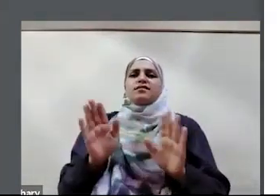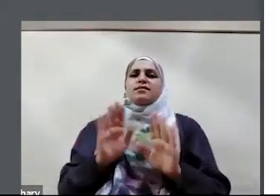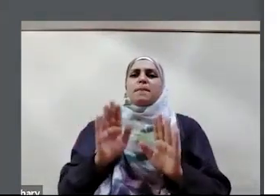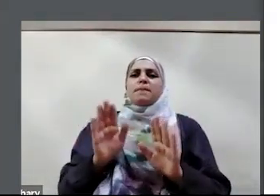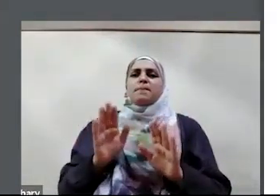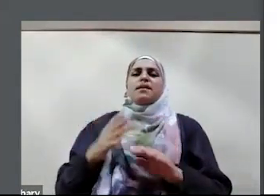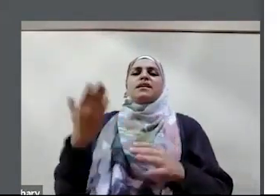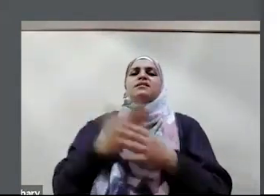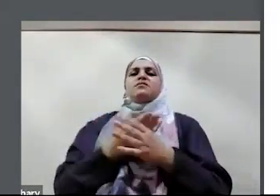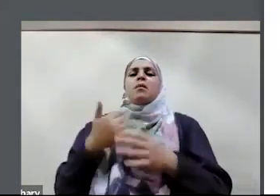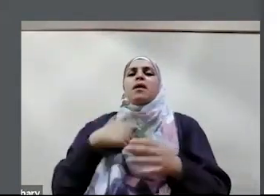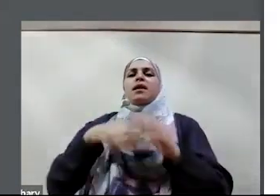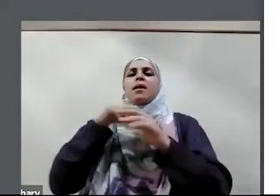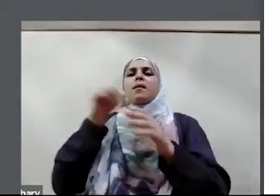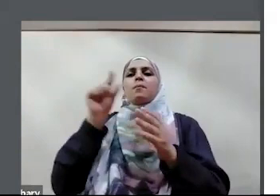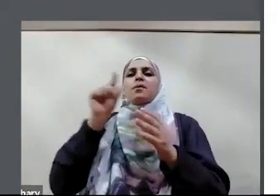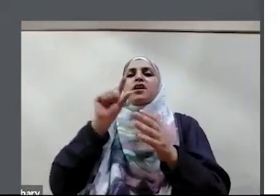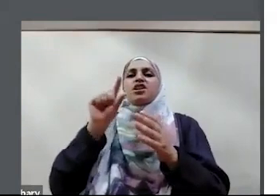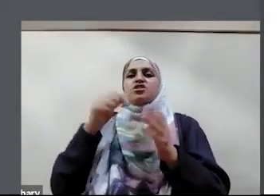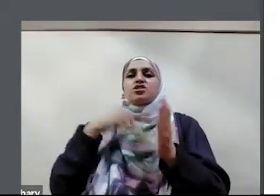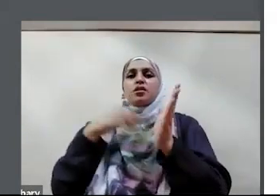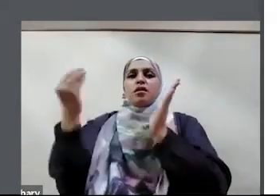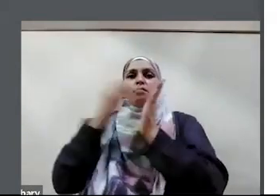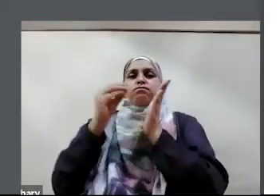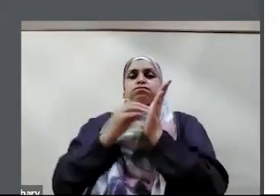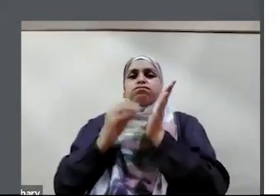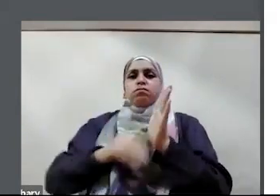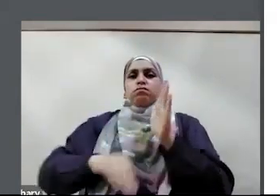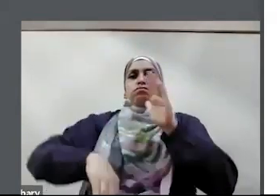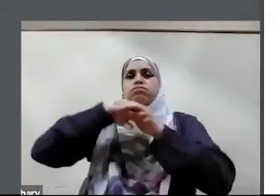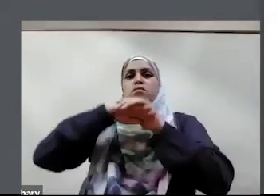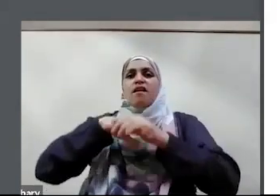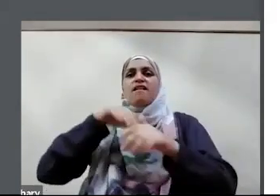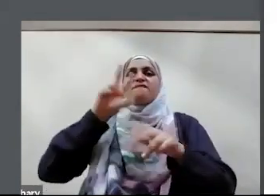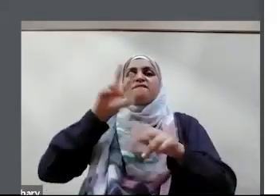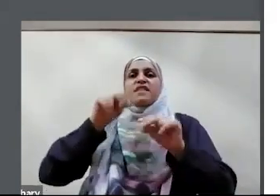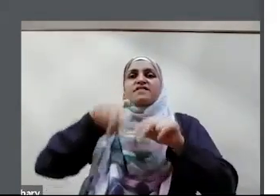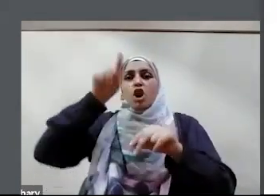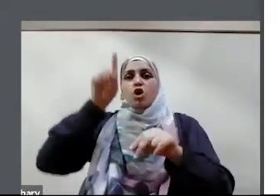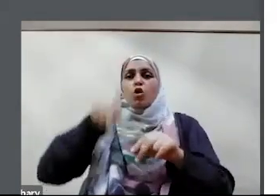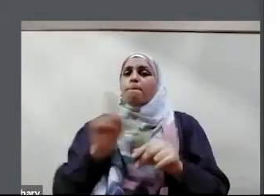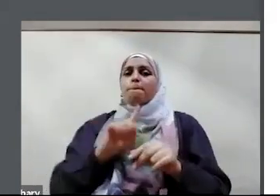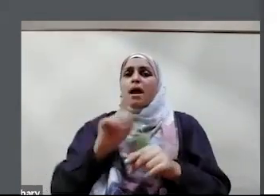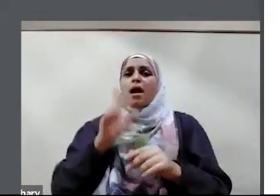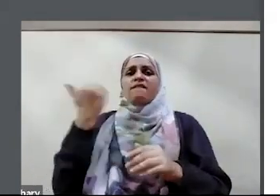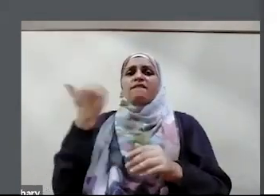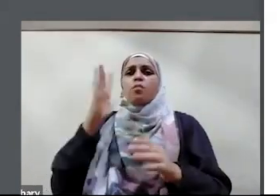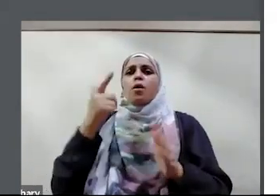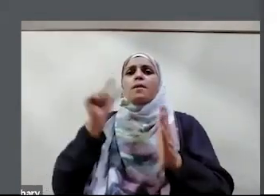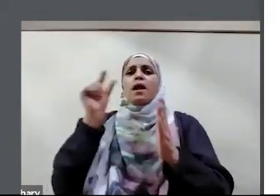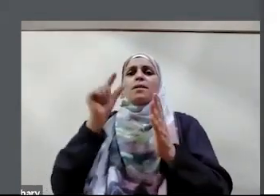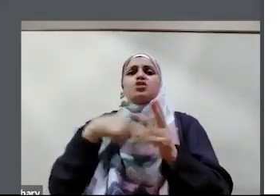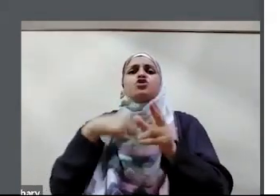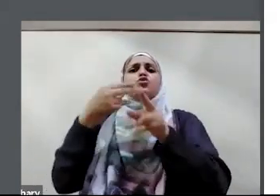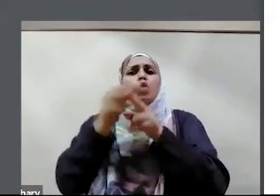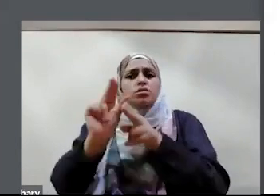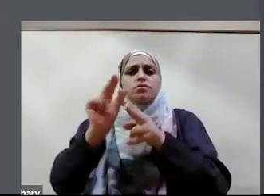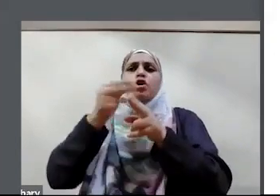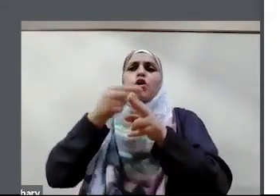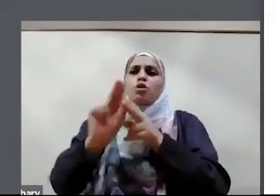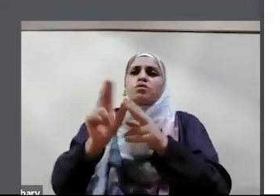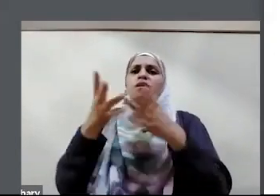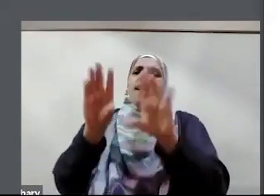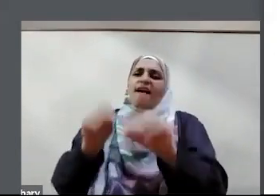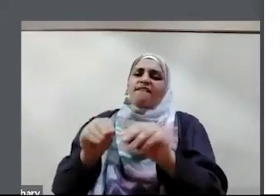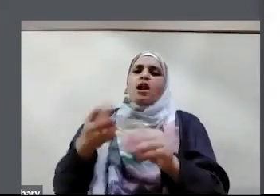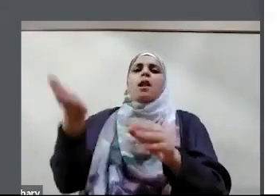انا مش بملى الابليكيشن كله في نفس القعده. انا معايا وقتي اقدر ان انا املى الابليكيشن جزء بعد كده اقفله، بعد كده املى